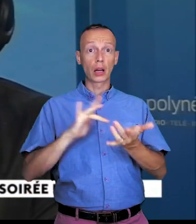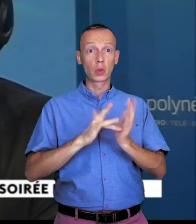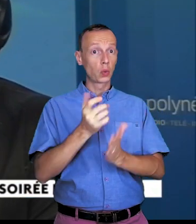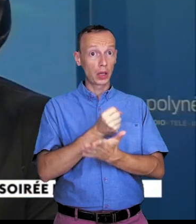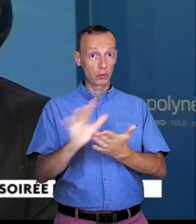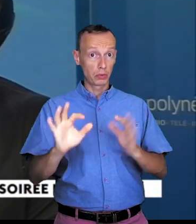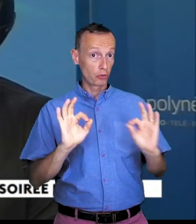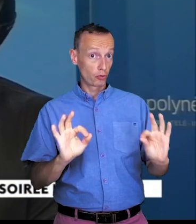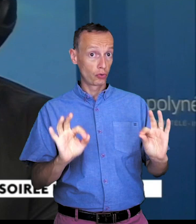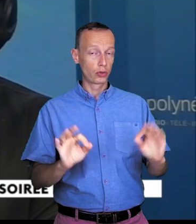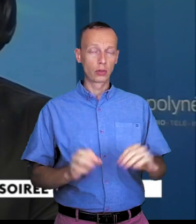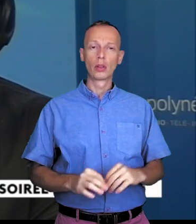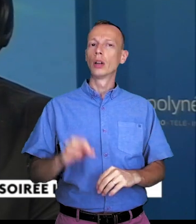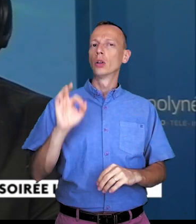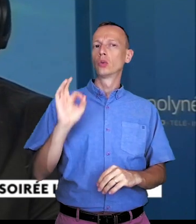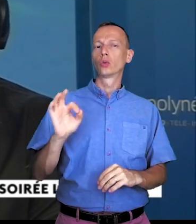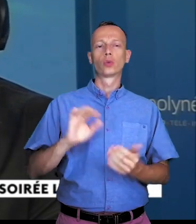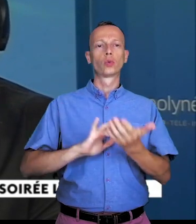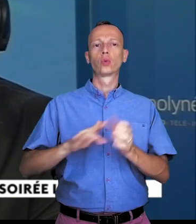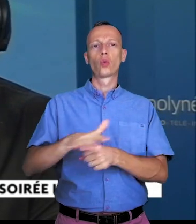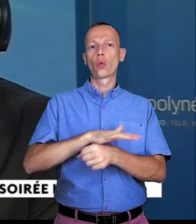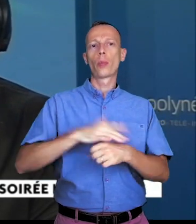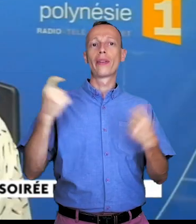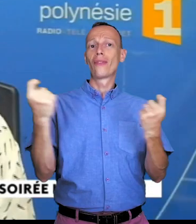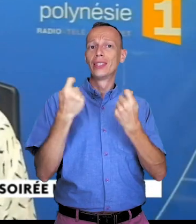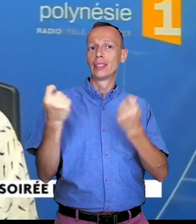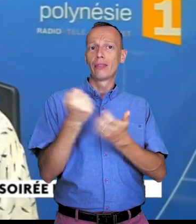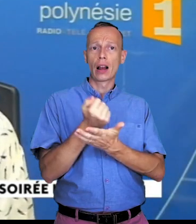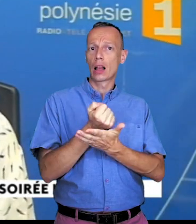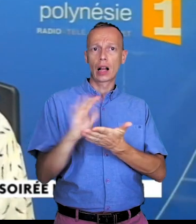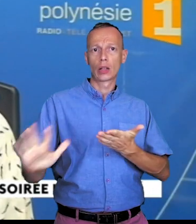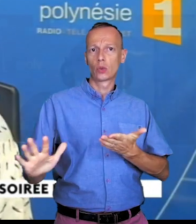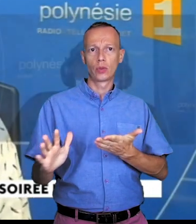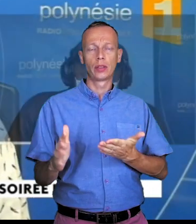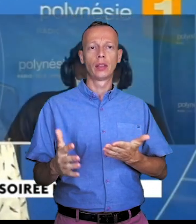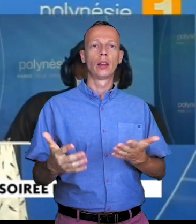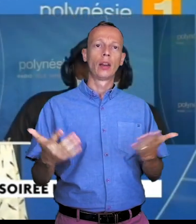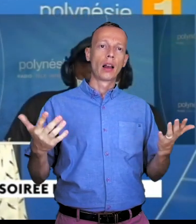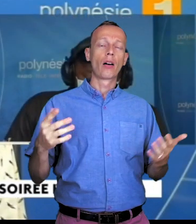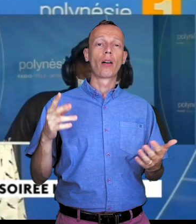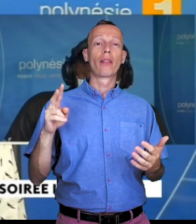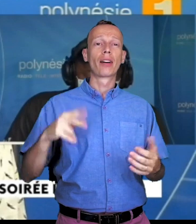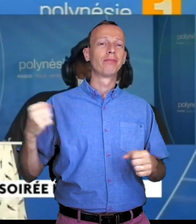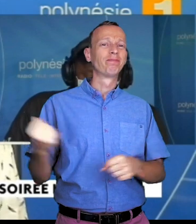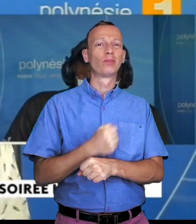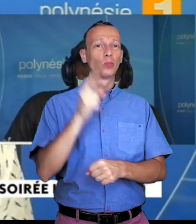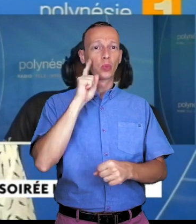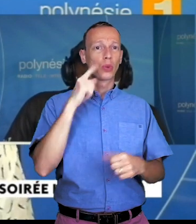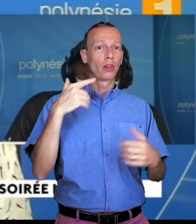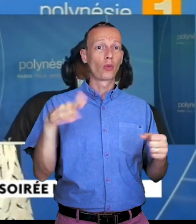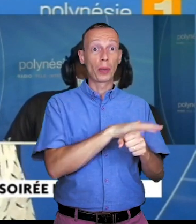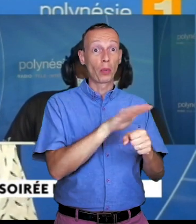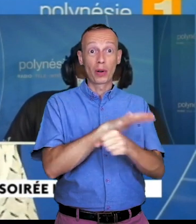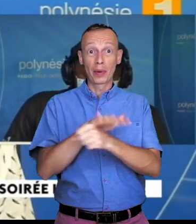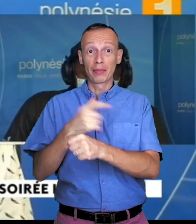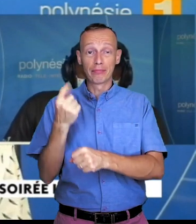4 journées de spectacle, tout est gratuit, c'est ça ? Voilà, la totalité du festival est gratuite. gratuite en effet. Donc on va retrouver, malheureusement on